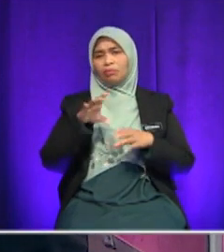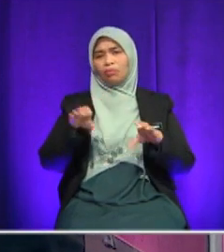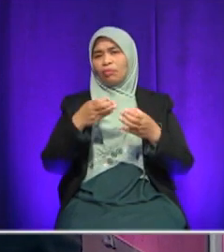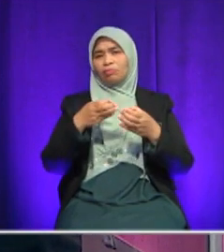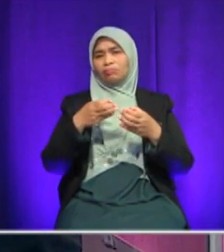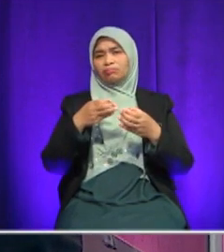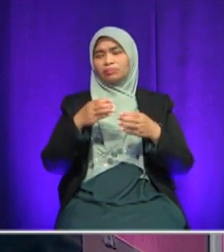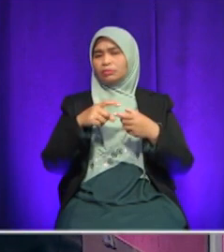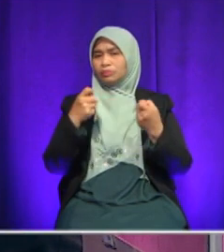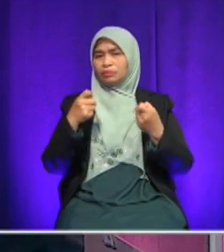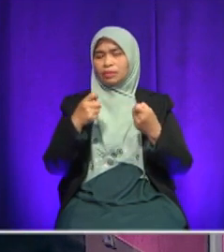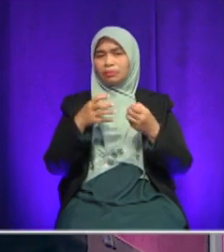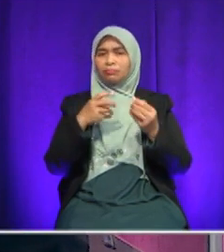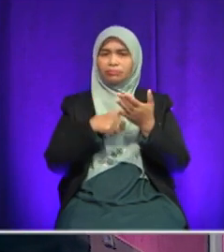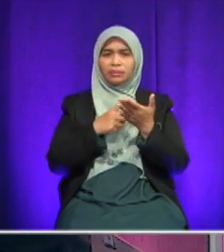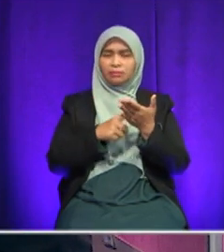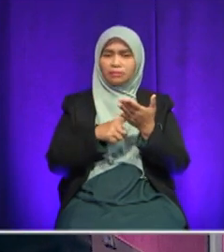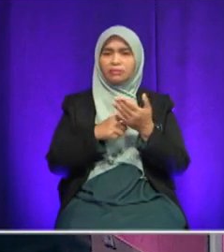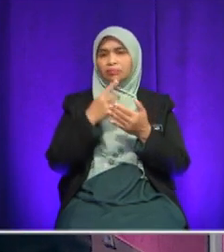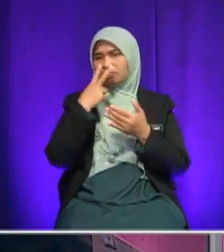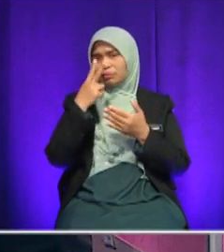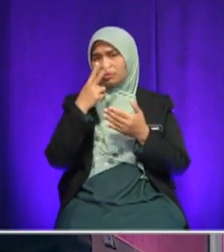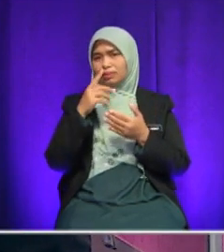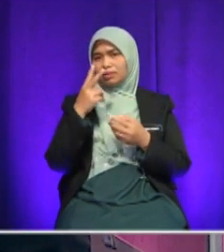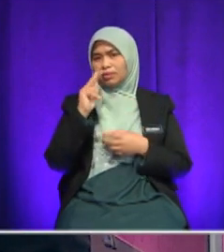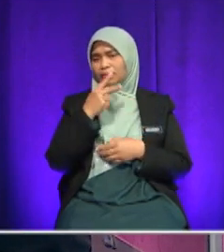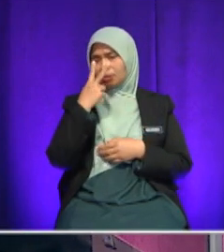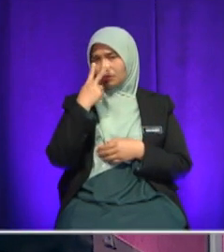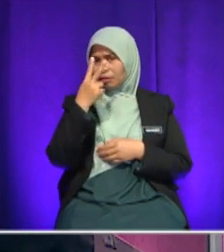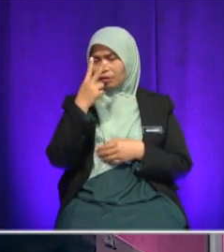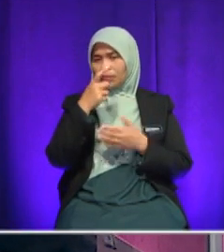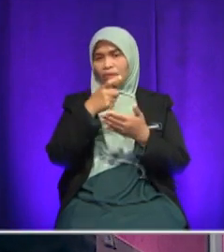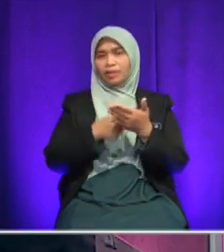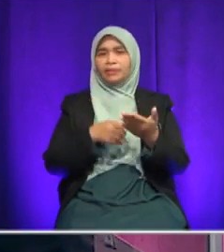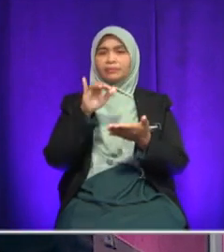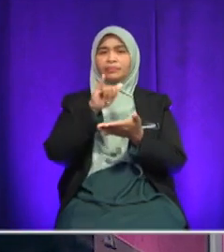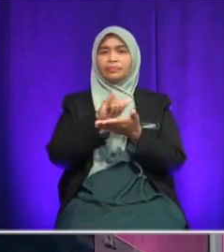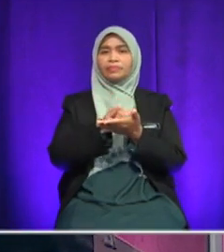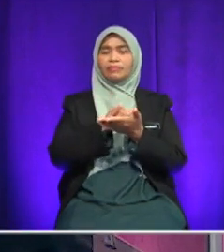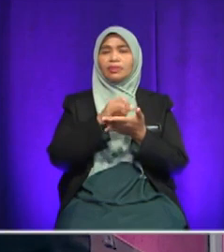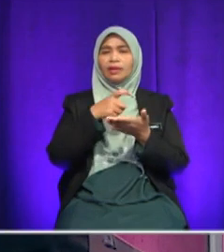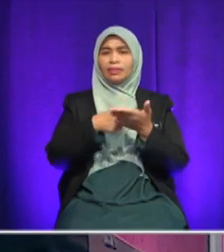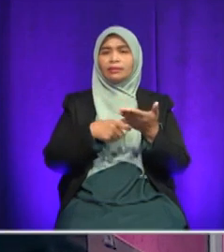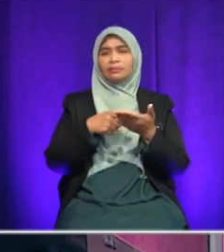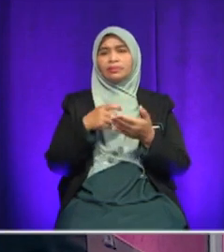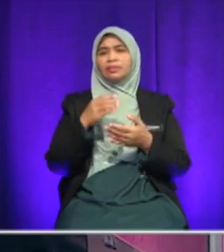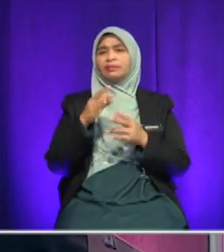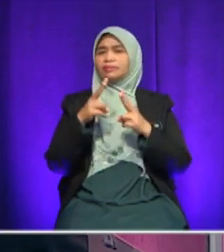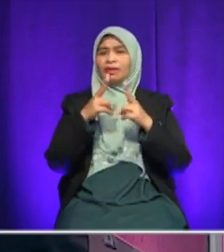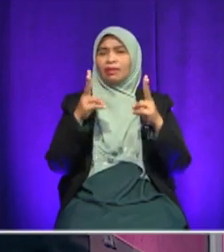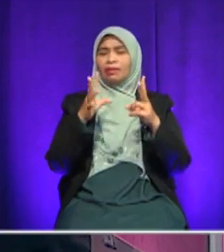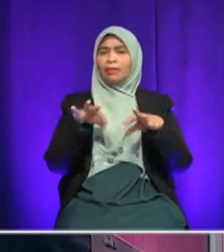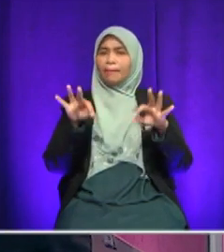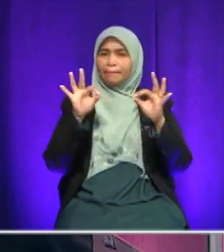untuk membeli barang, biasanya kita akan lihat dahulu harga barang itu. Sebab harga memainkan peranan yang cukup penting. Di